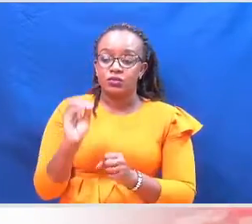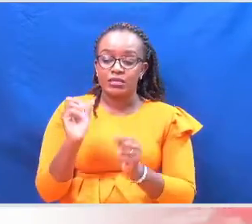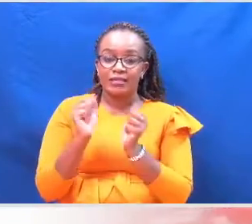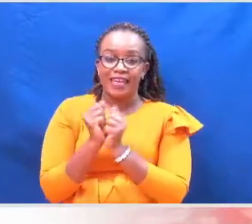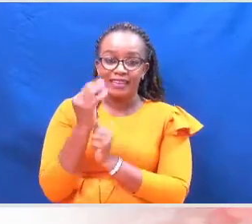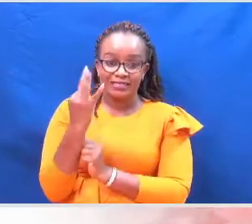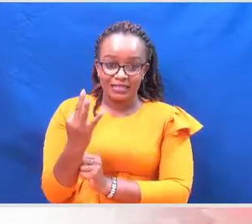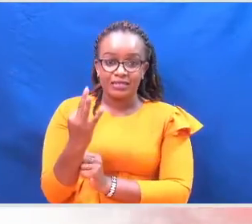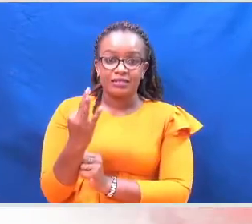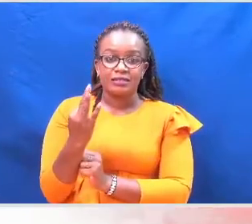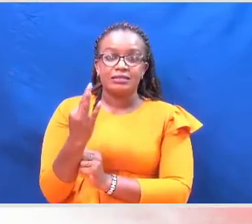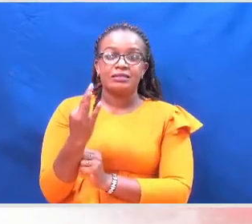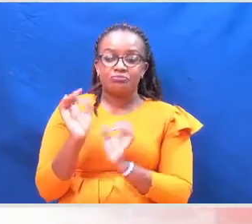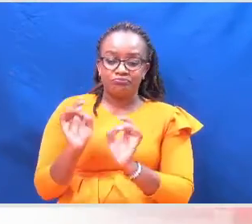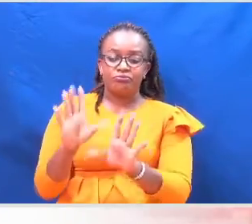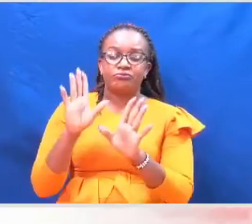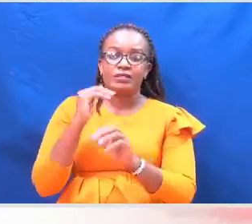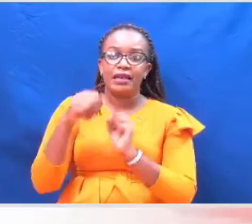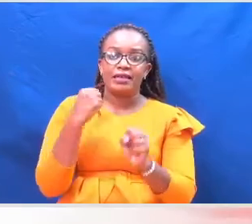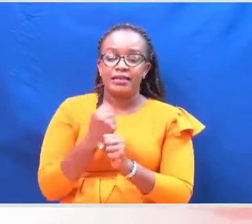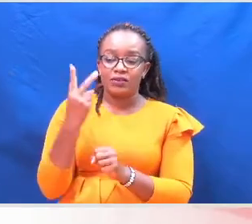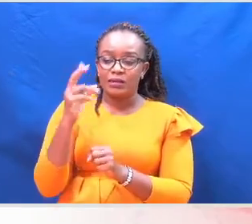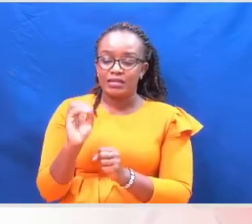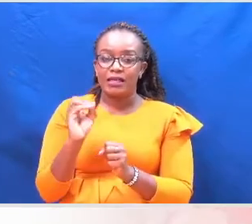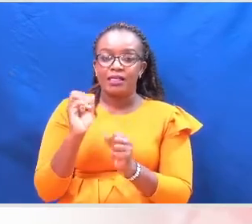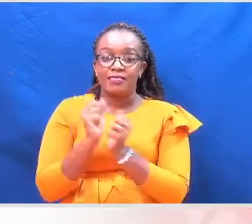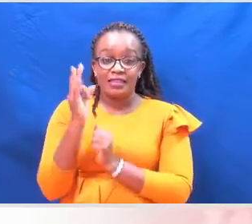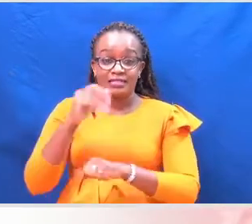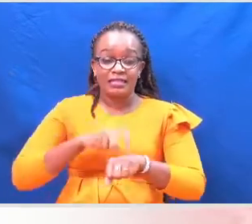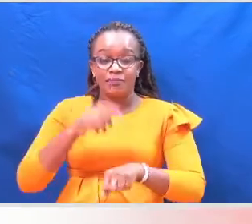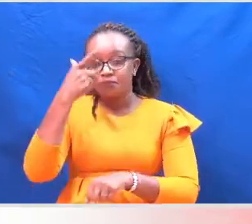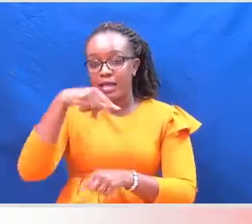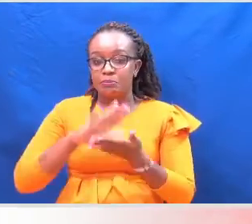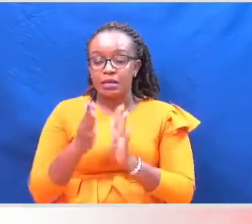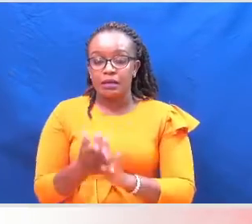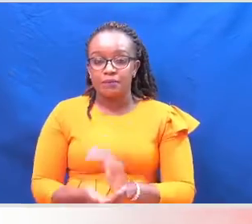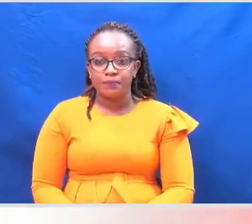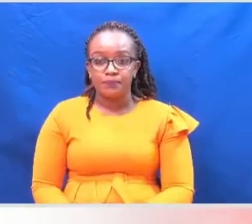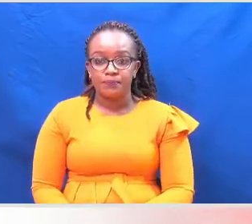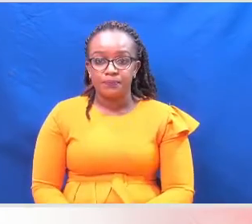uliosababishwa na uvimbe akilini. Sharon Baranga, TV 47.